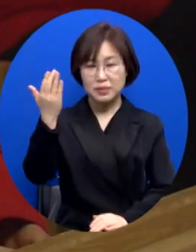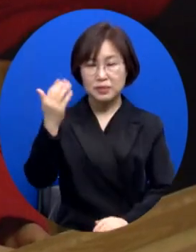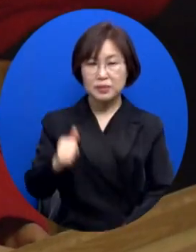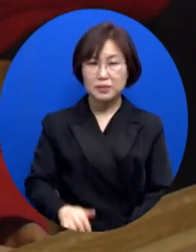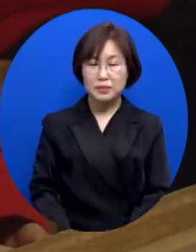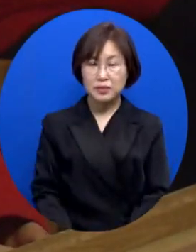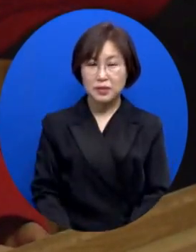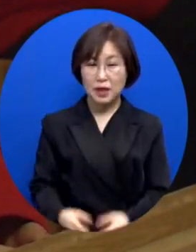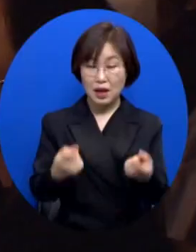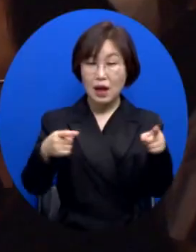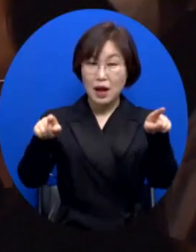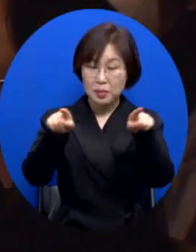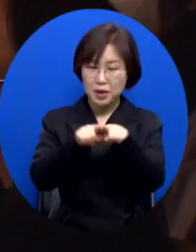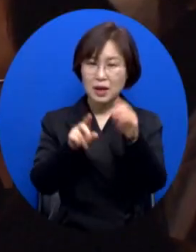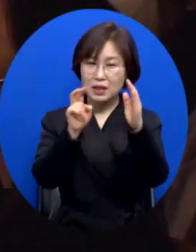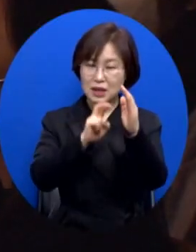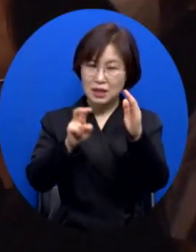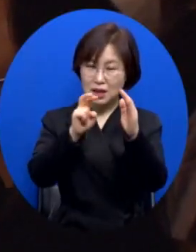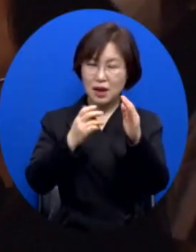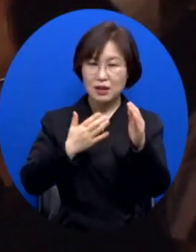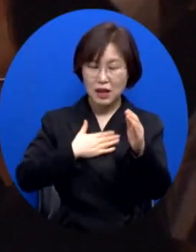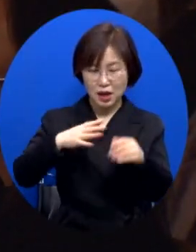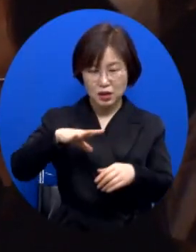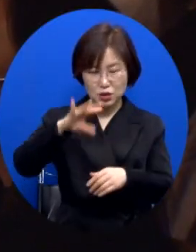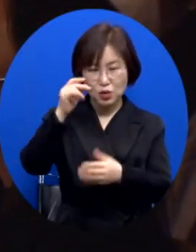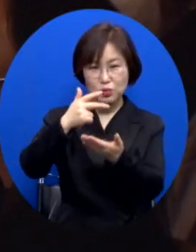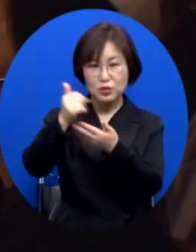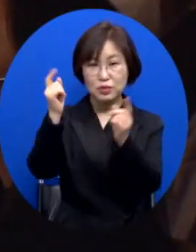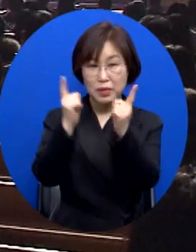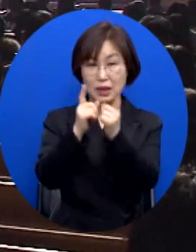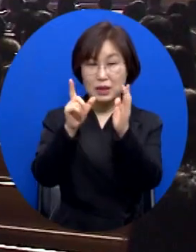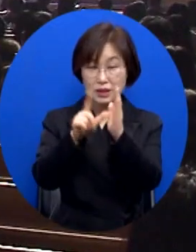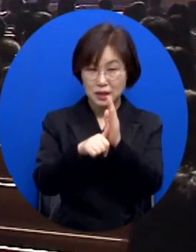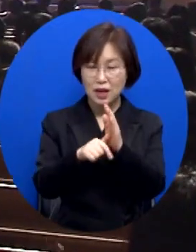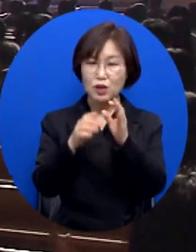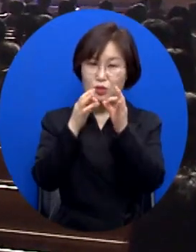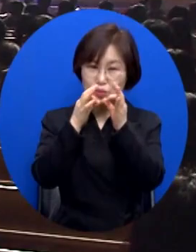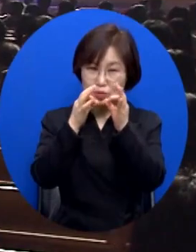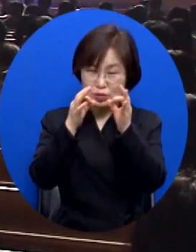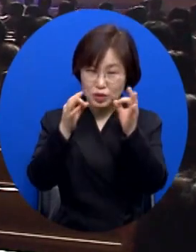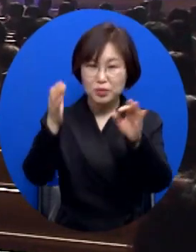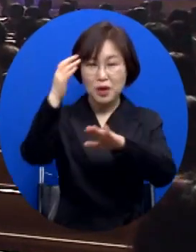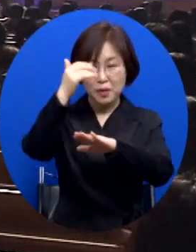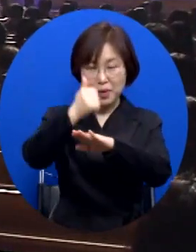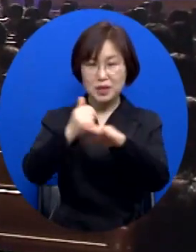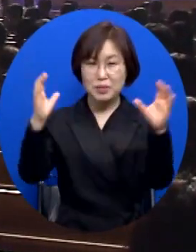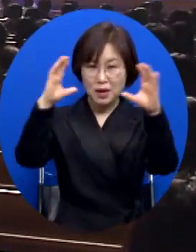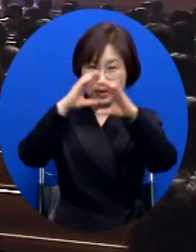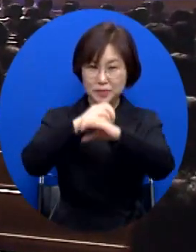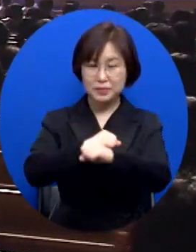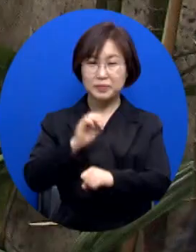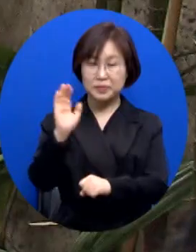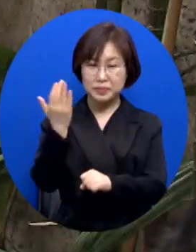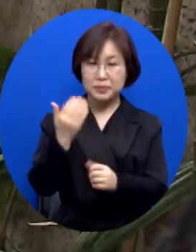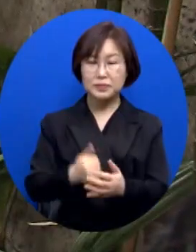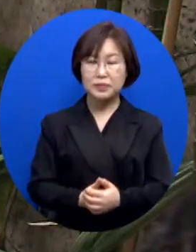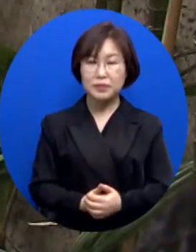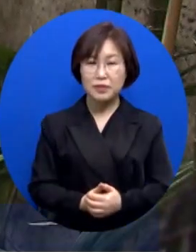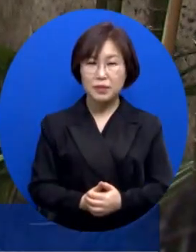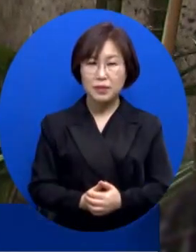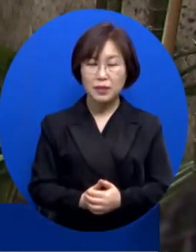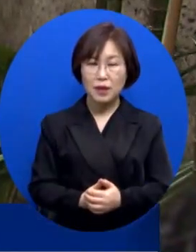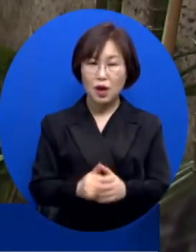출연자 전원은 찬양 내가 처음 주를 만났을 때를 함께 부르며 피날레를 장식했습니다. 코로나로